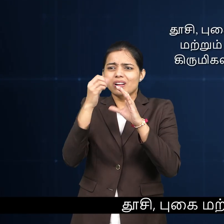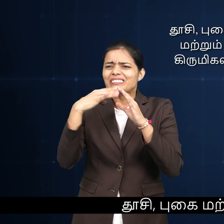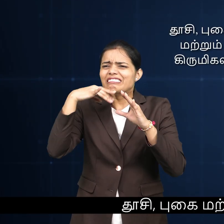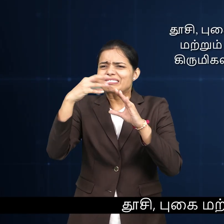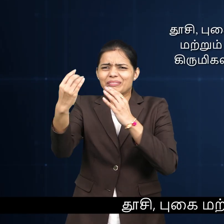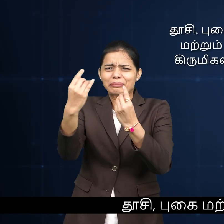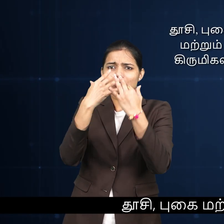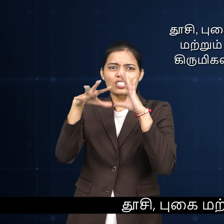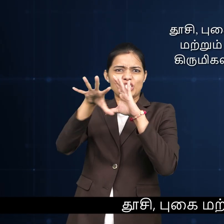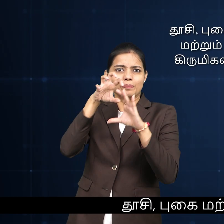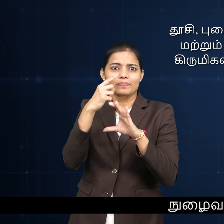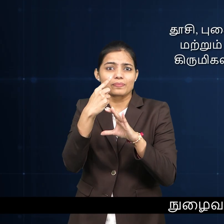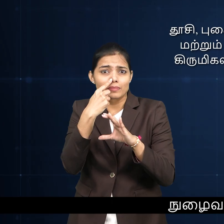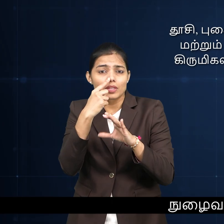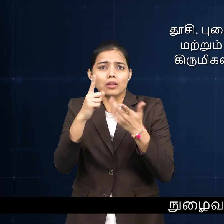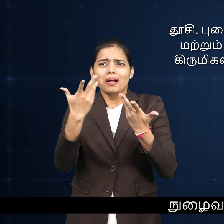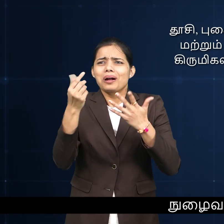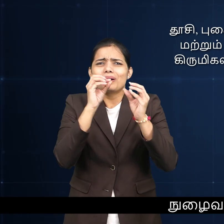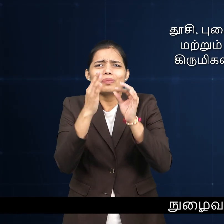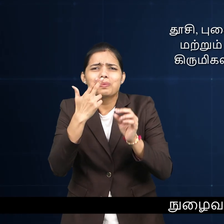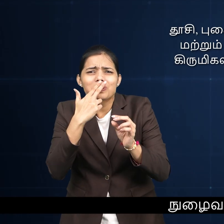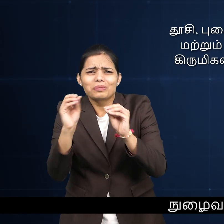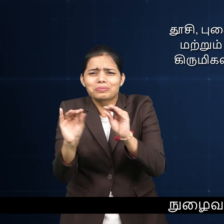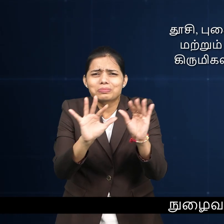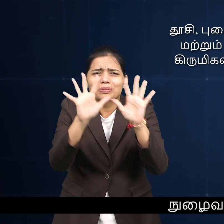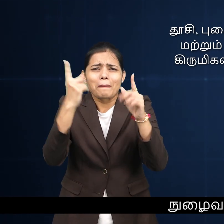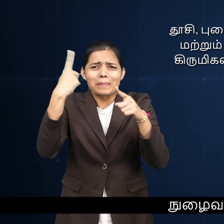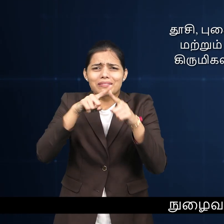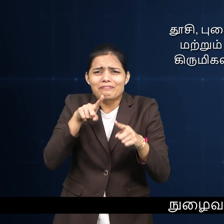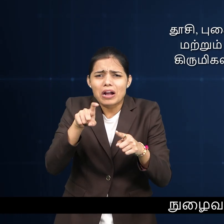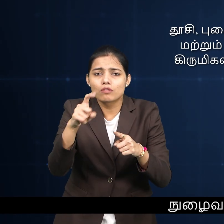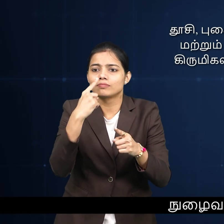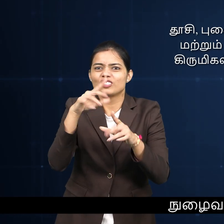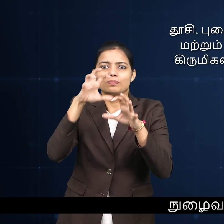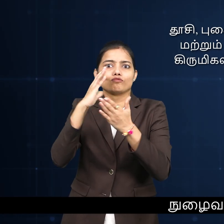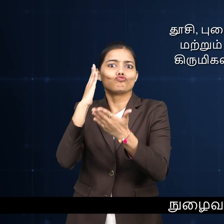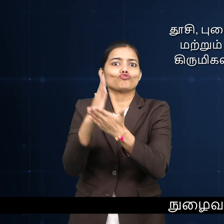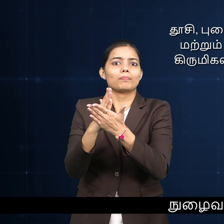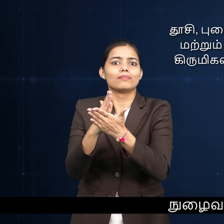மற்றும் கிருமிகள் உடலுக்குள் நுழைவதை தடுக்கின்றன.